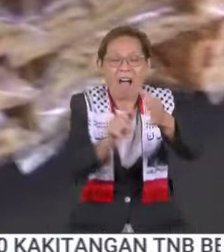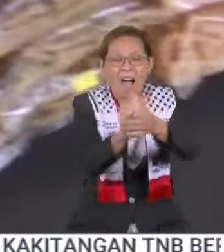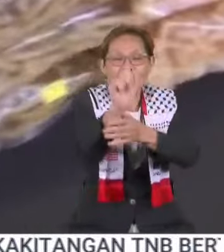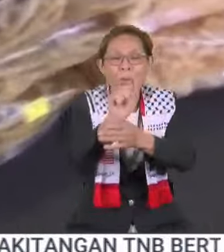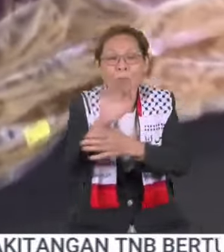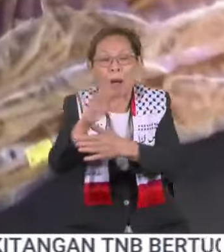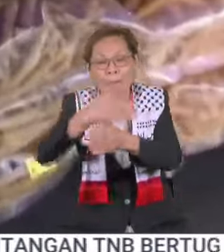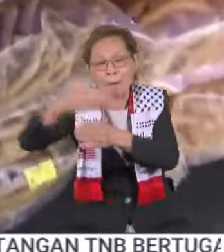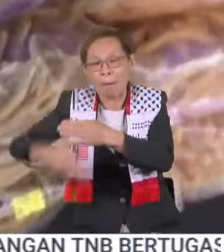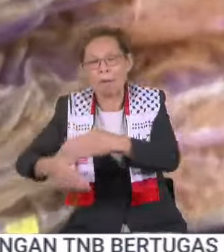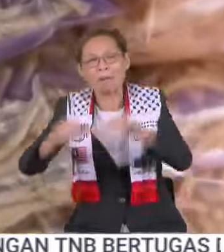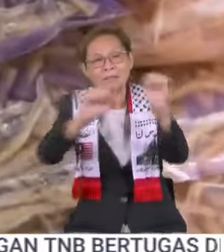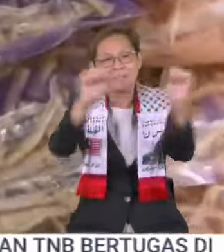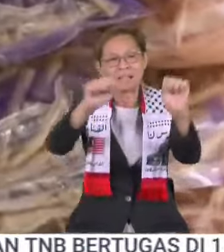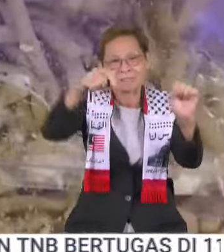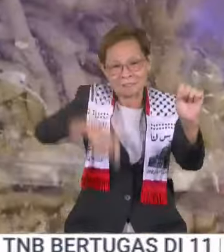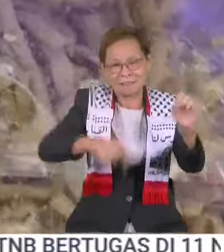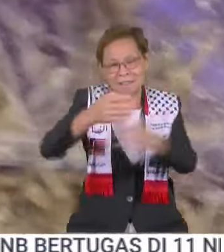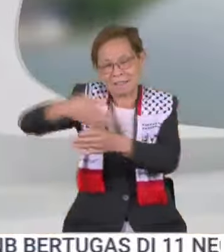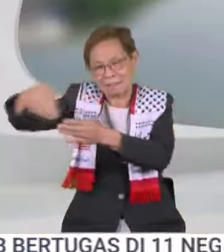akan berakhir Selasa ini.